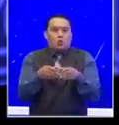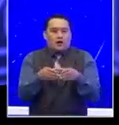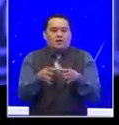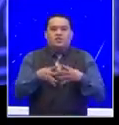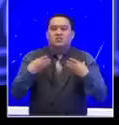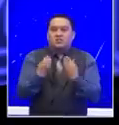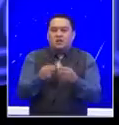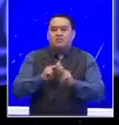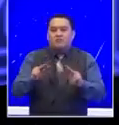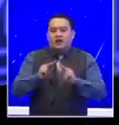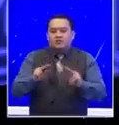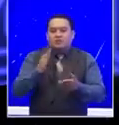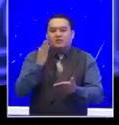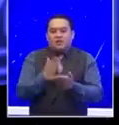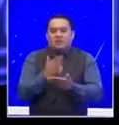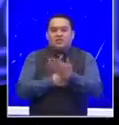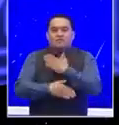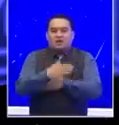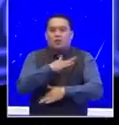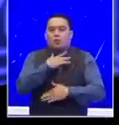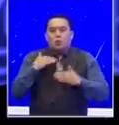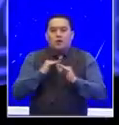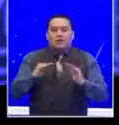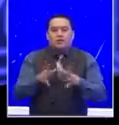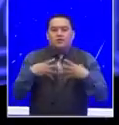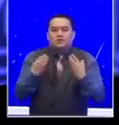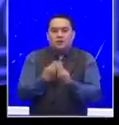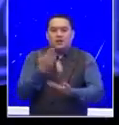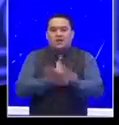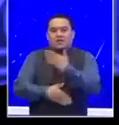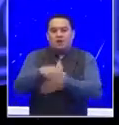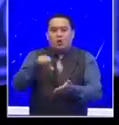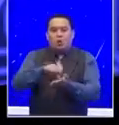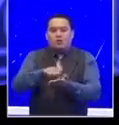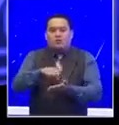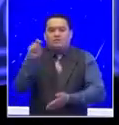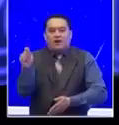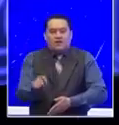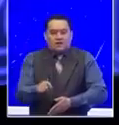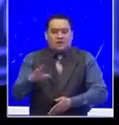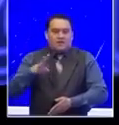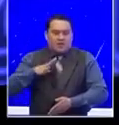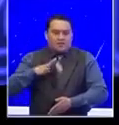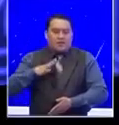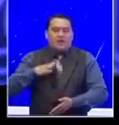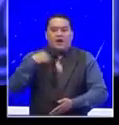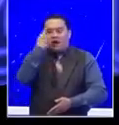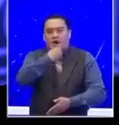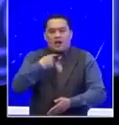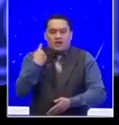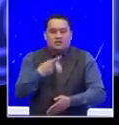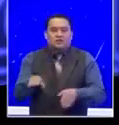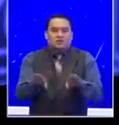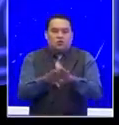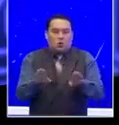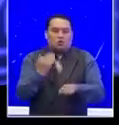Семьи, воспитывающие детей инвалидов. Многодетные семьи, инвалиды и участники Великой Отечественной войны, а также лица, приравненные к